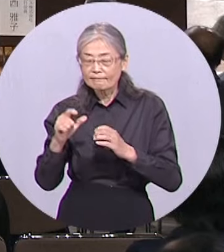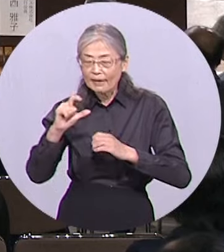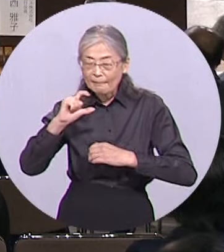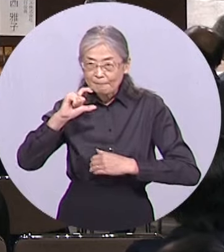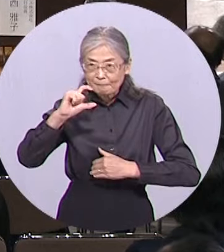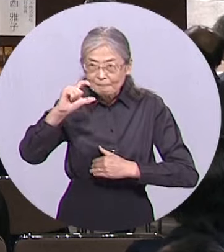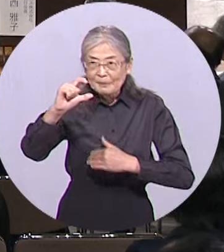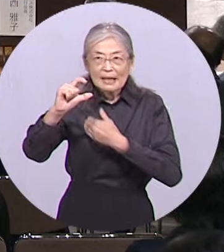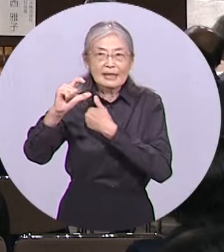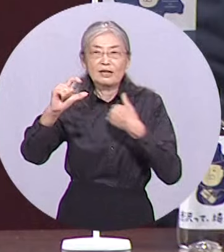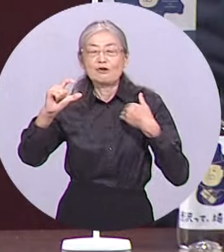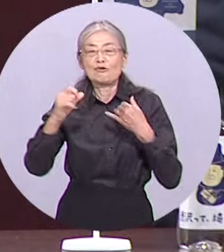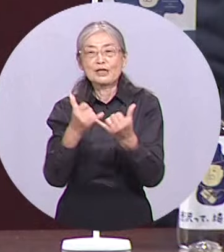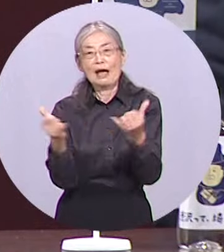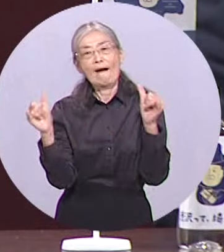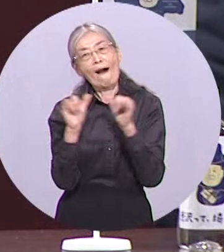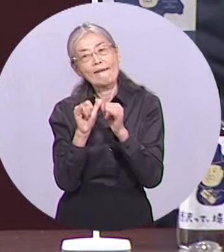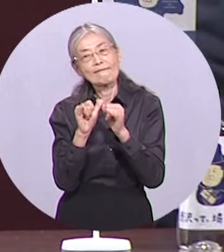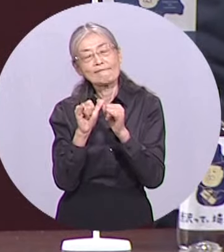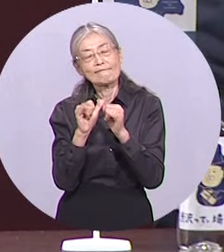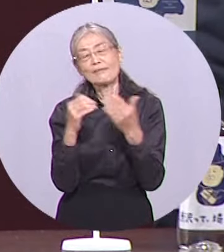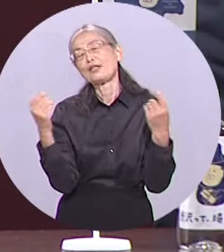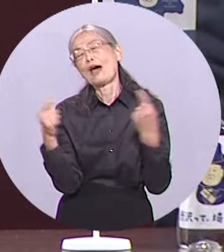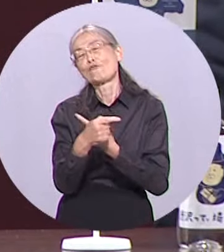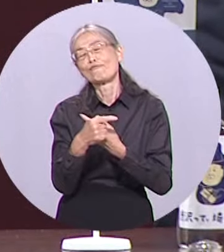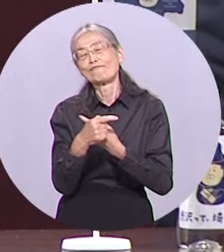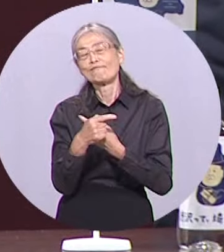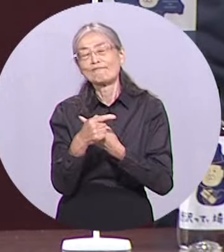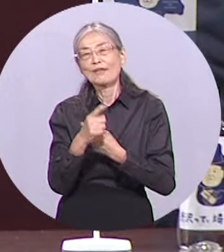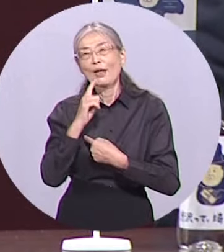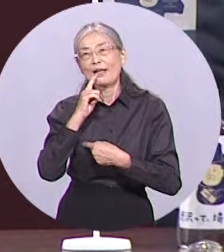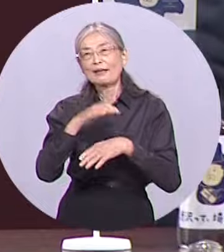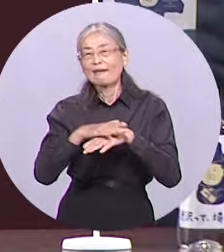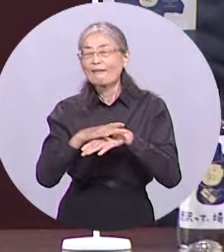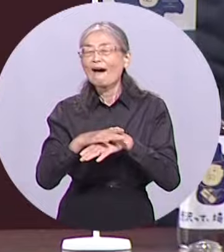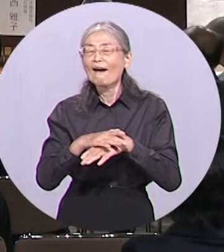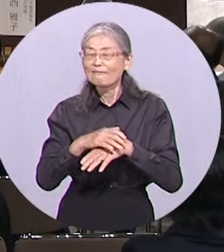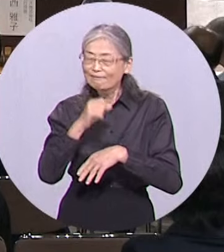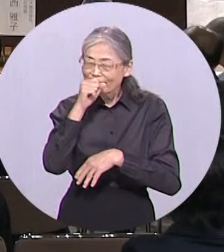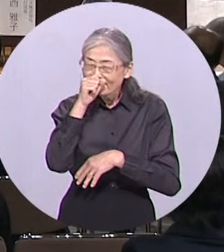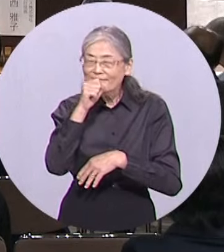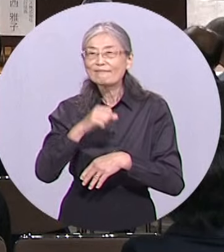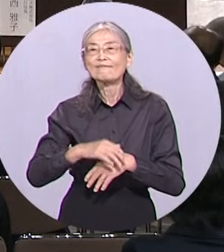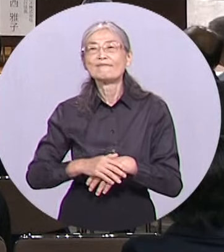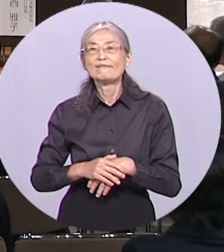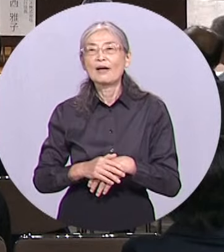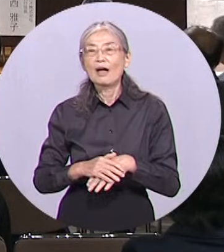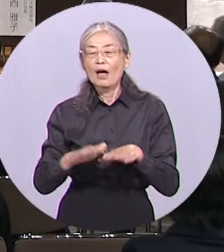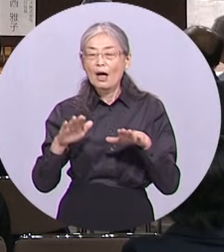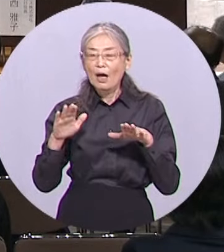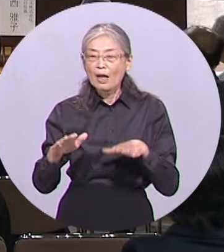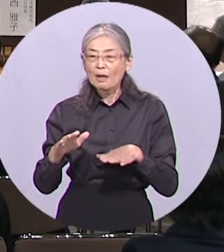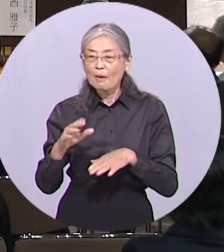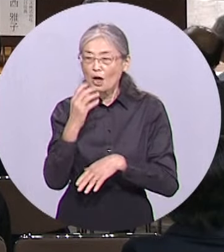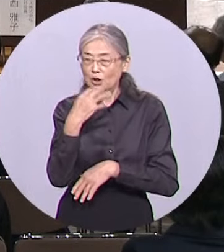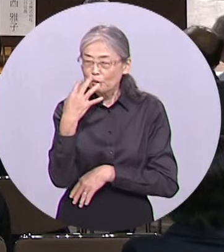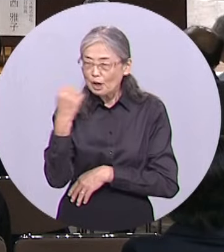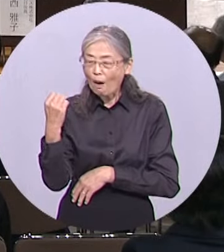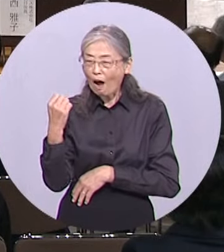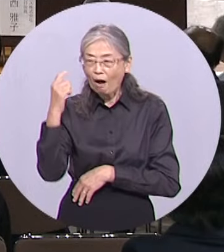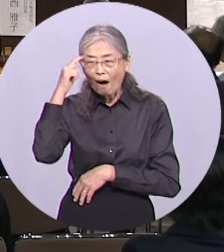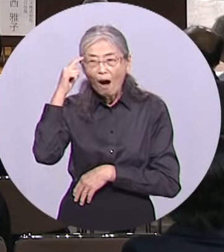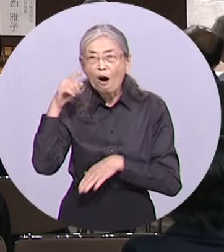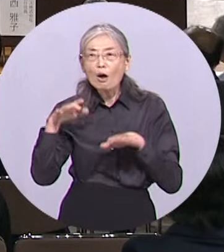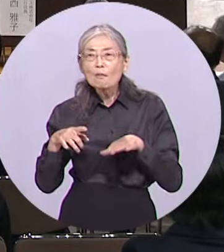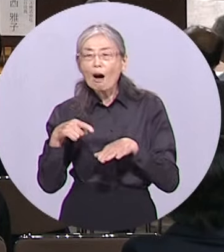社会になるという、とてもあの素敵なあのメッセージだなというふうに私はあの思います。なぜ今渋沢一かって考えるときに、渋沢